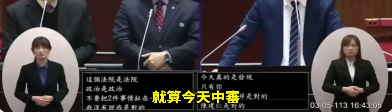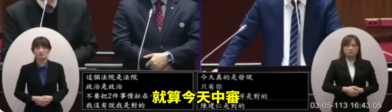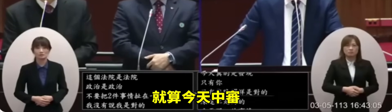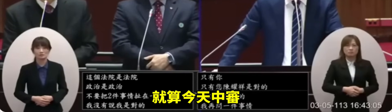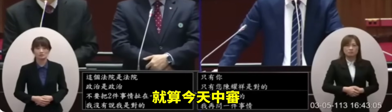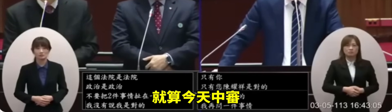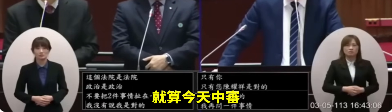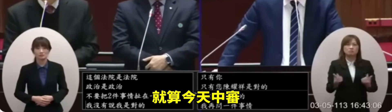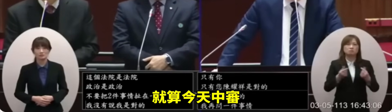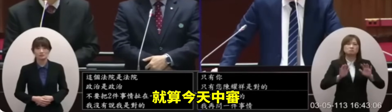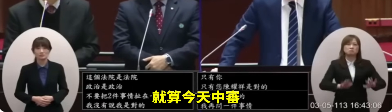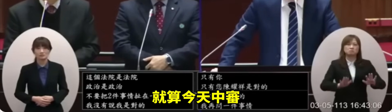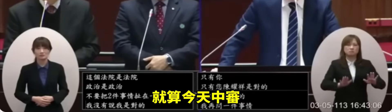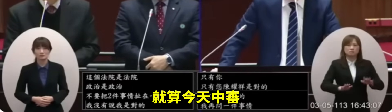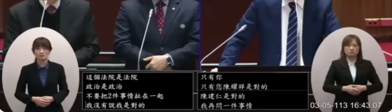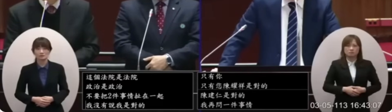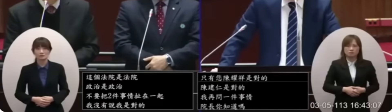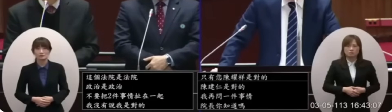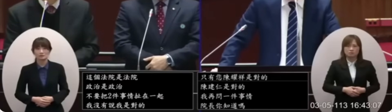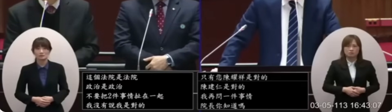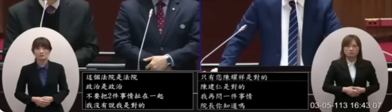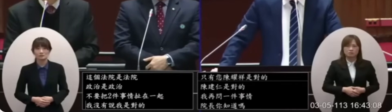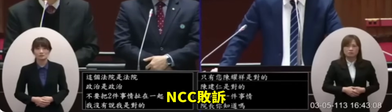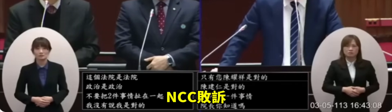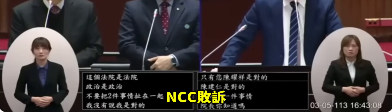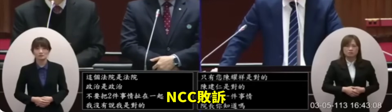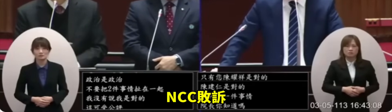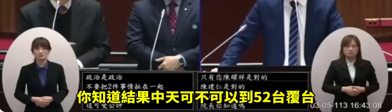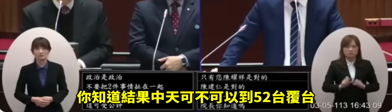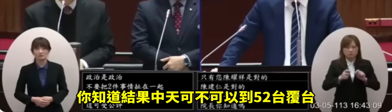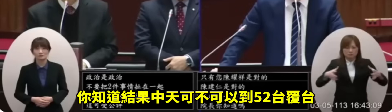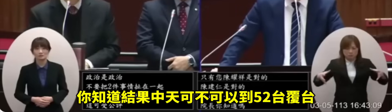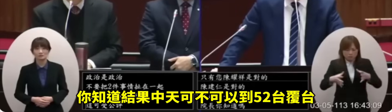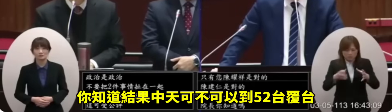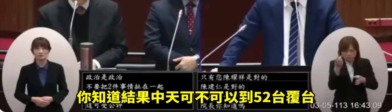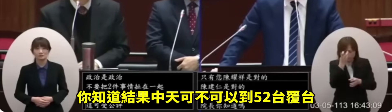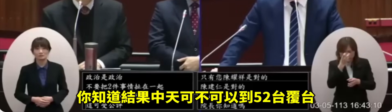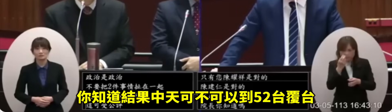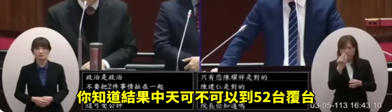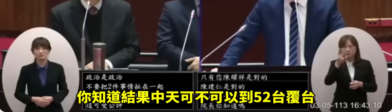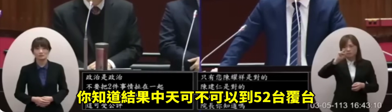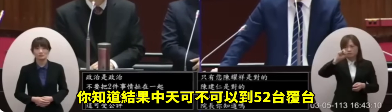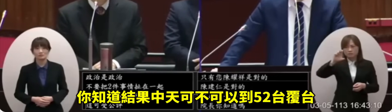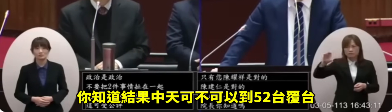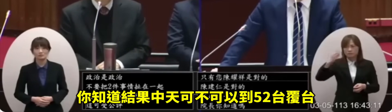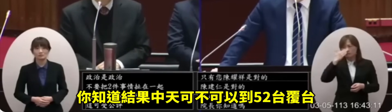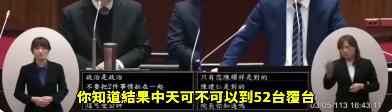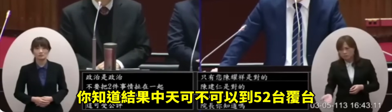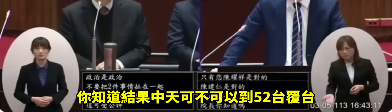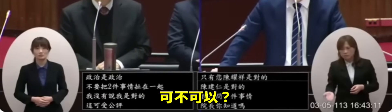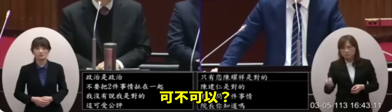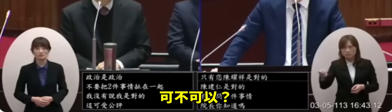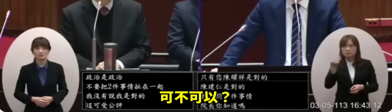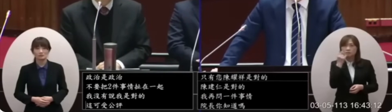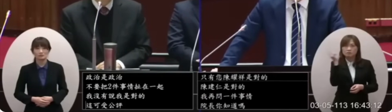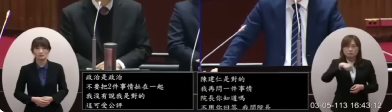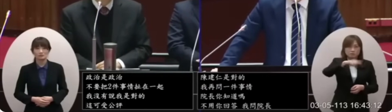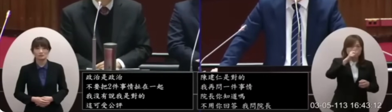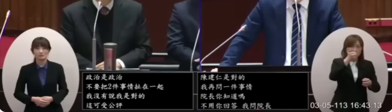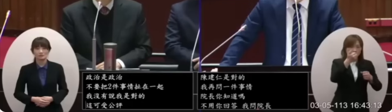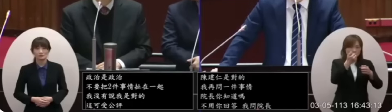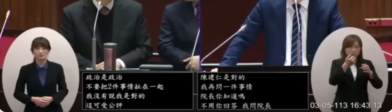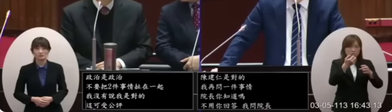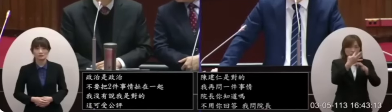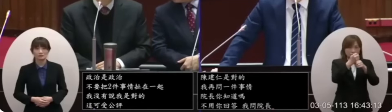算今天终审 NCC 败诉，你知道结果中天可不可以到52台复台？可不可以？